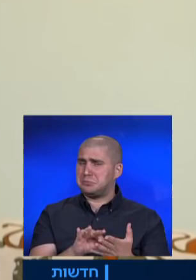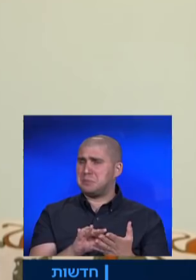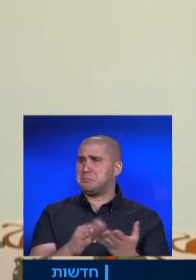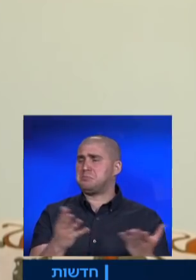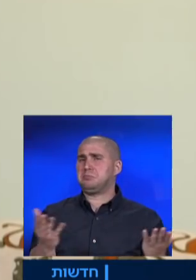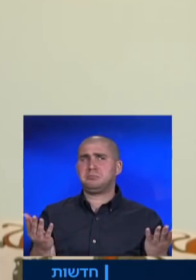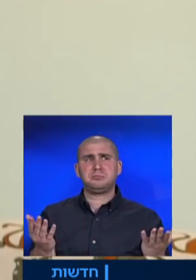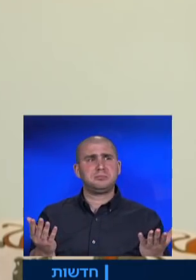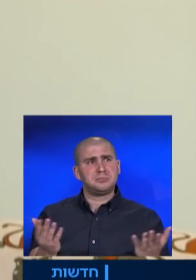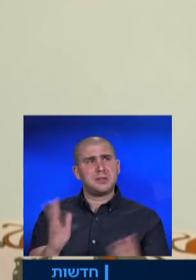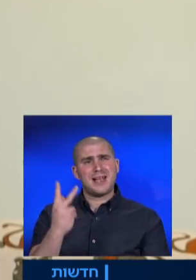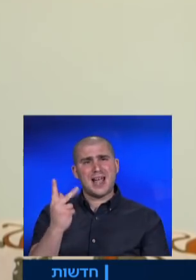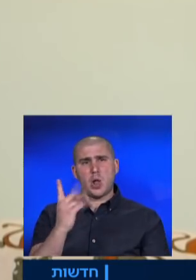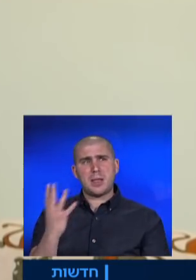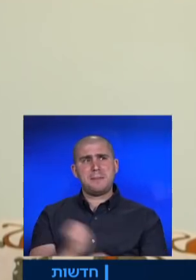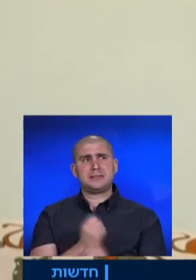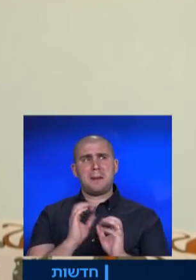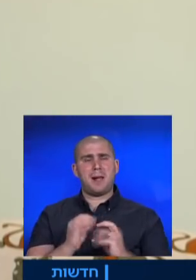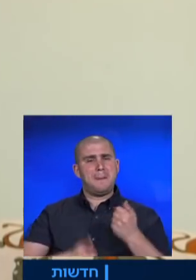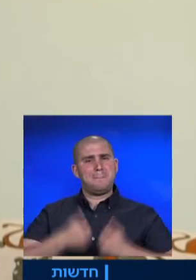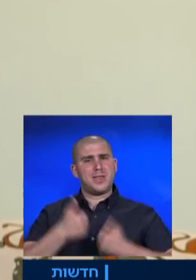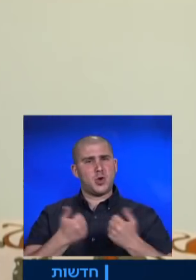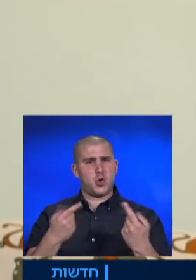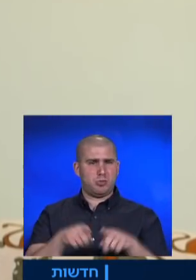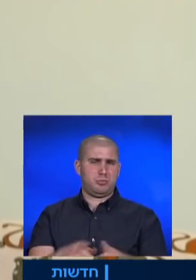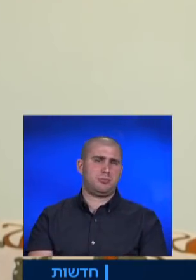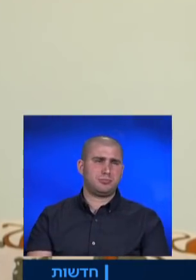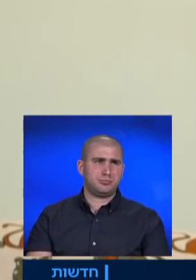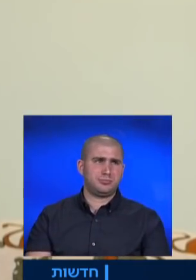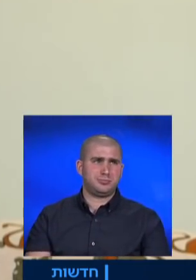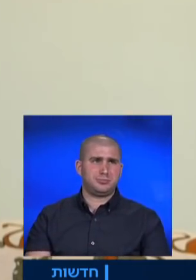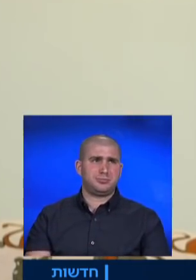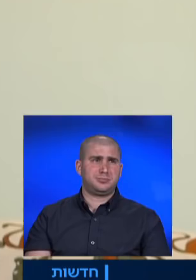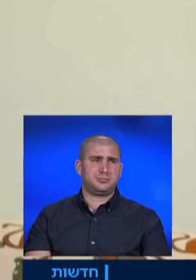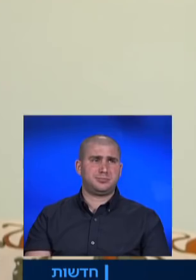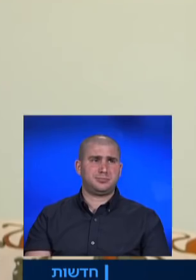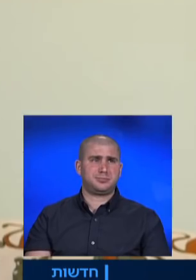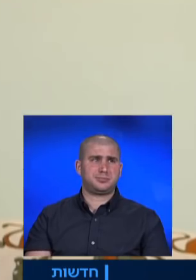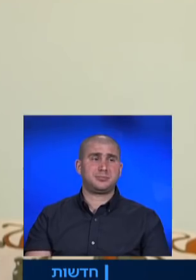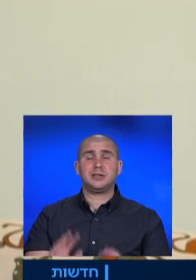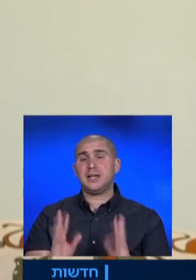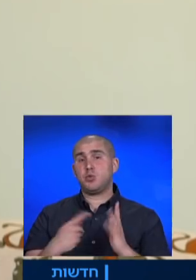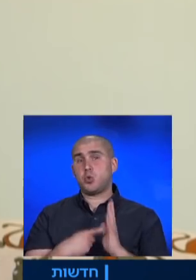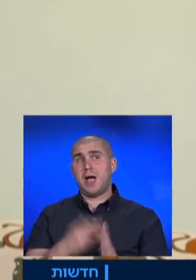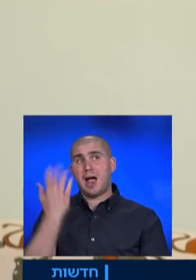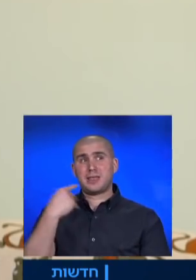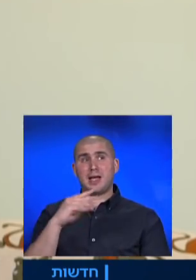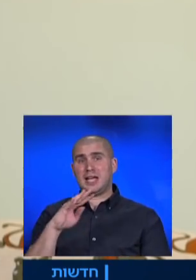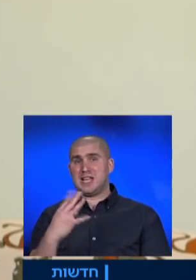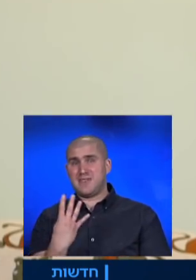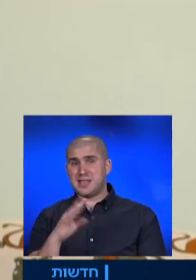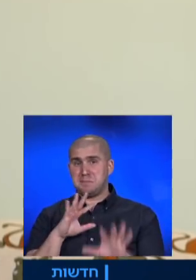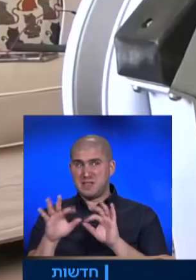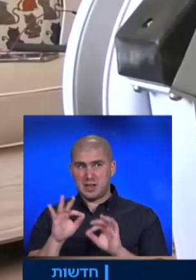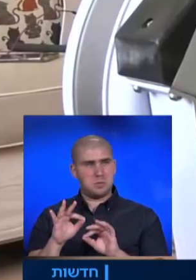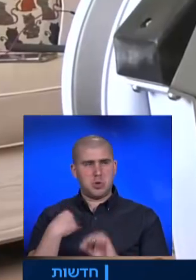קטי לא הייתה מצליחה בתחרויות, במקביל. בוא נגיד, אם היא הייתה מספר 4 בנבחרת, אני לא חושבת שזה